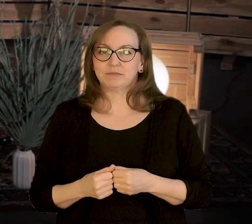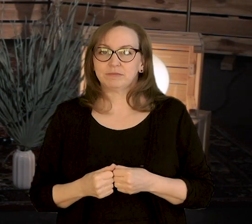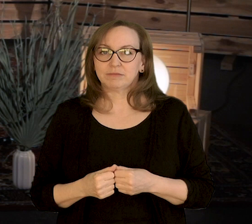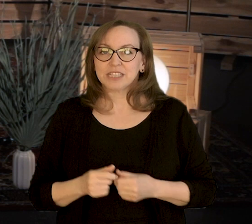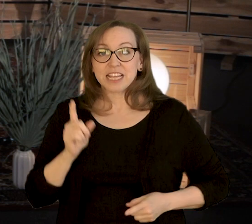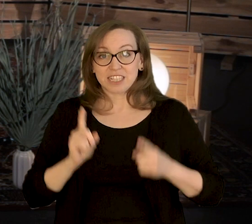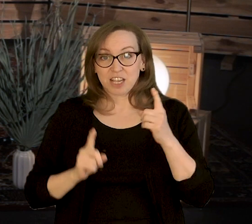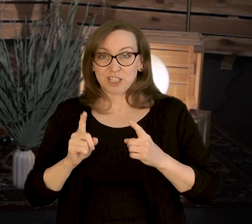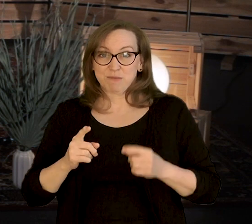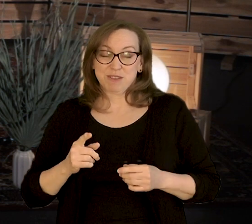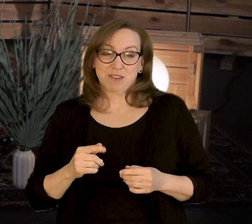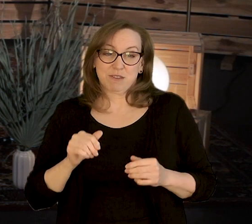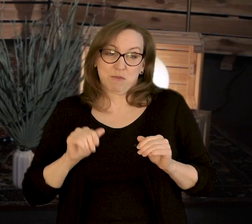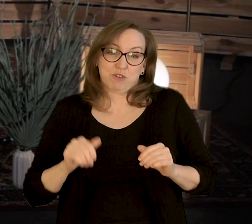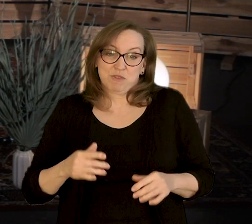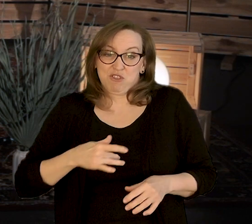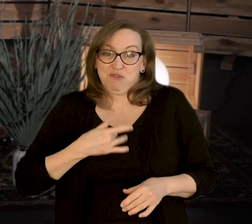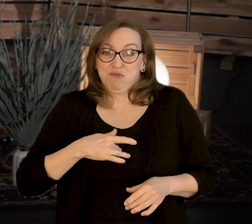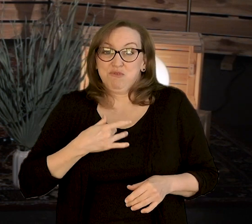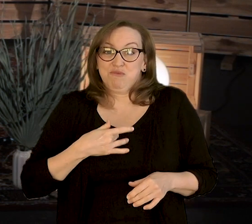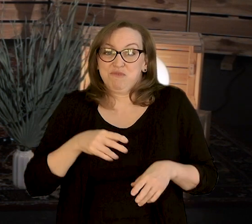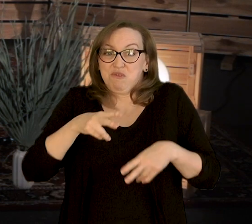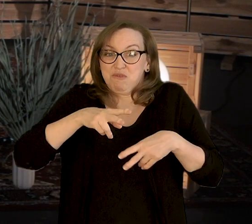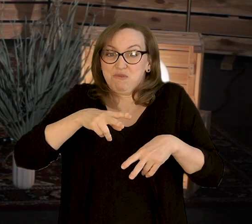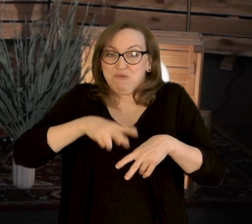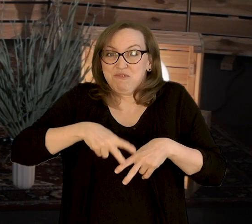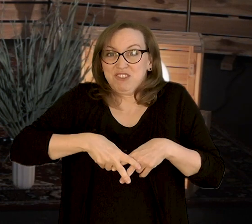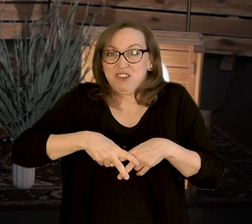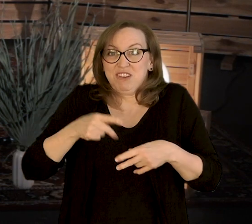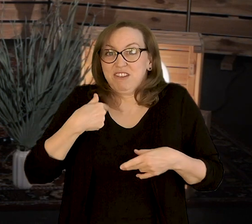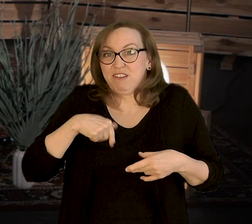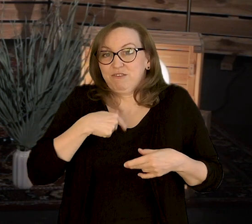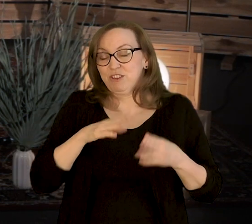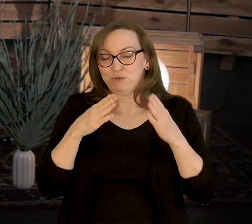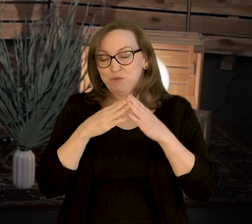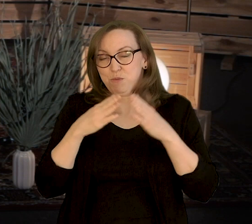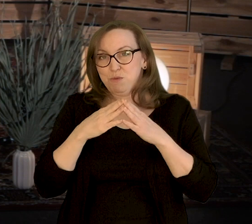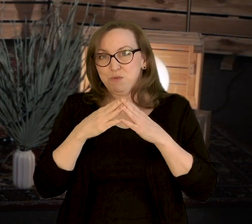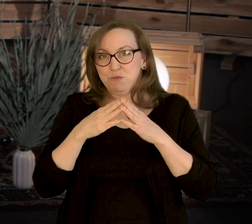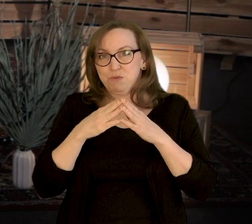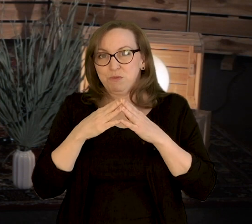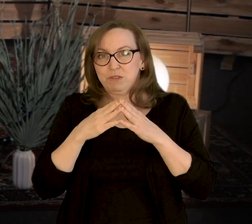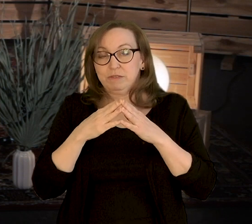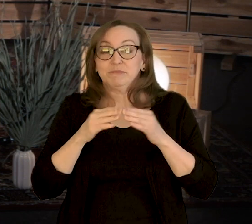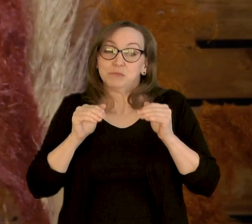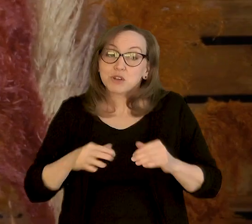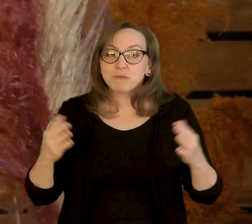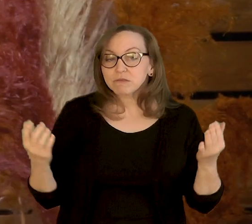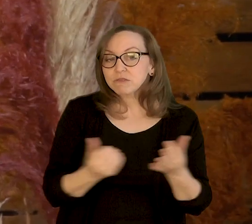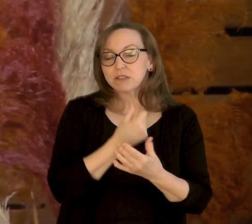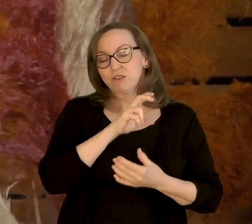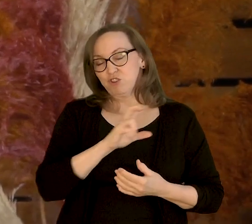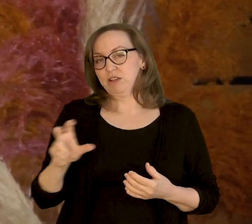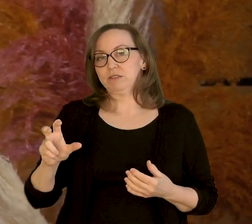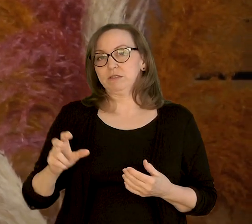może czują się trochę uwięzieni w swoich domach. Możemy ten czas wykorzystać,